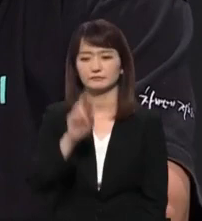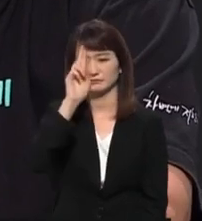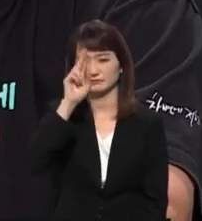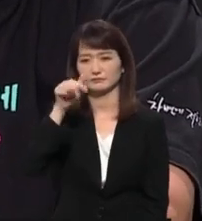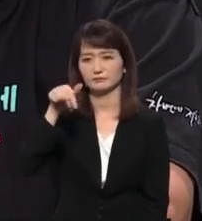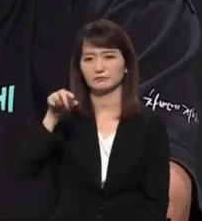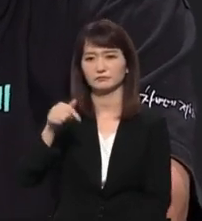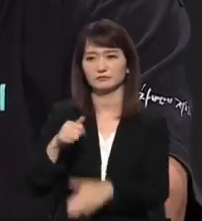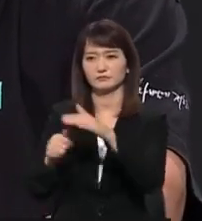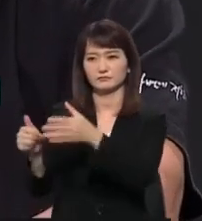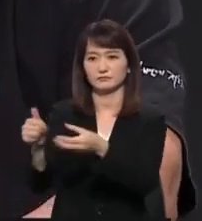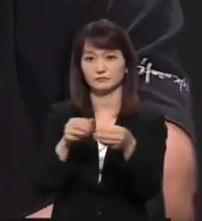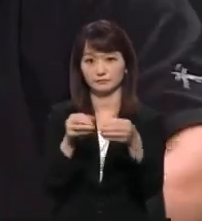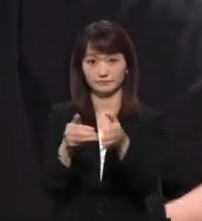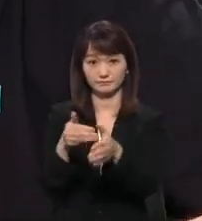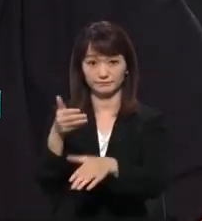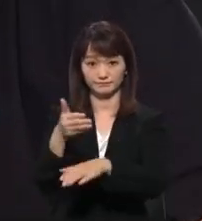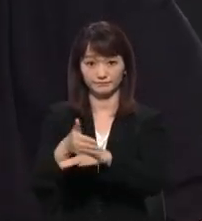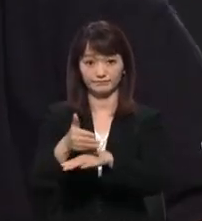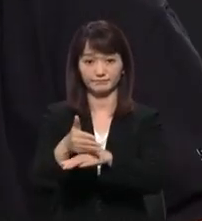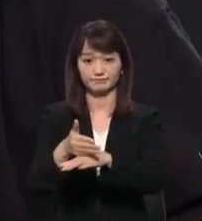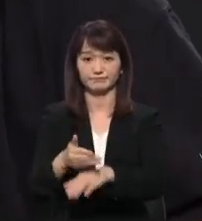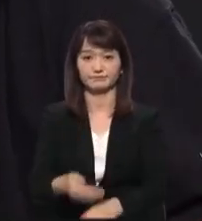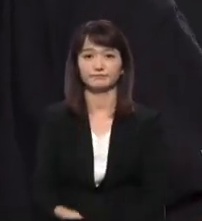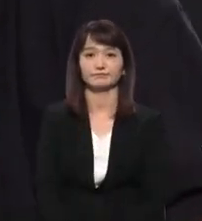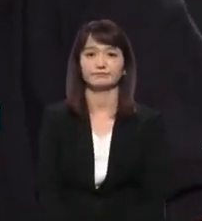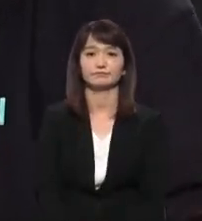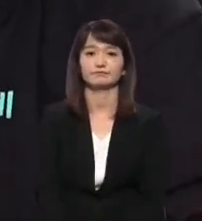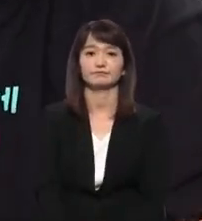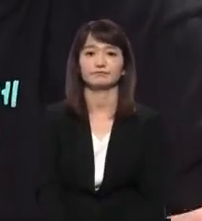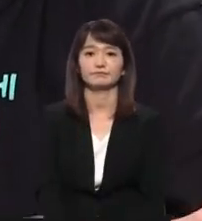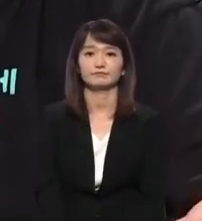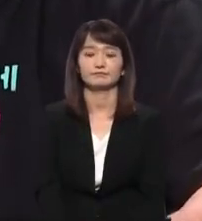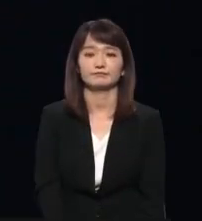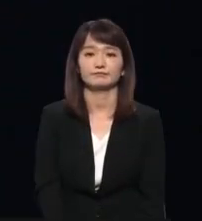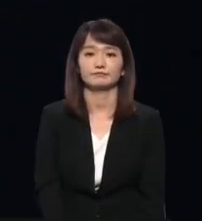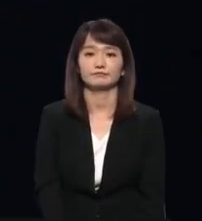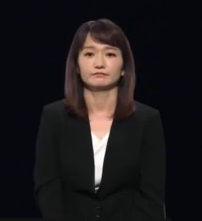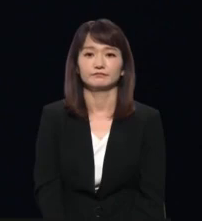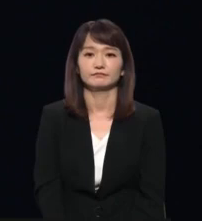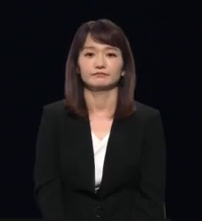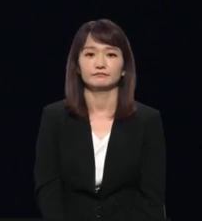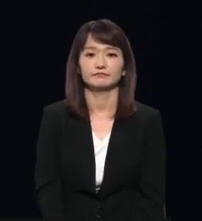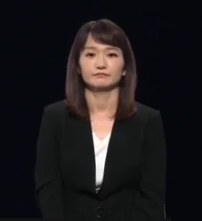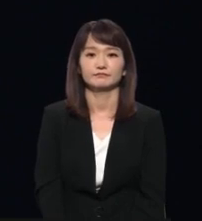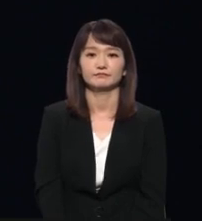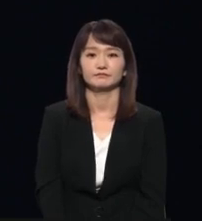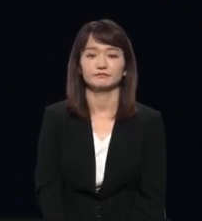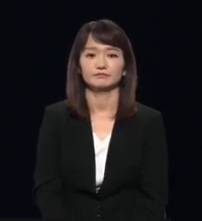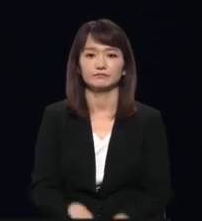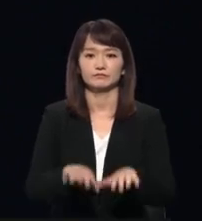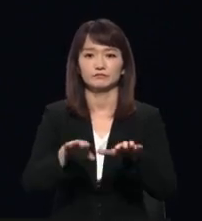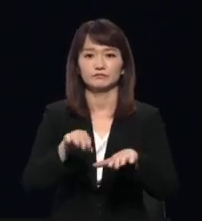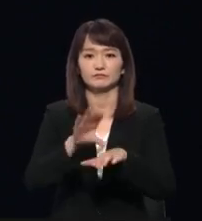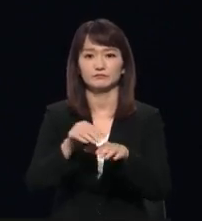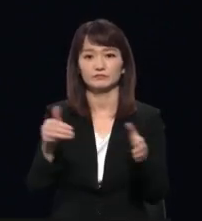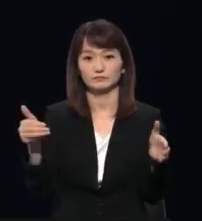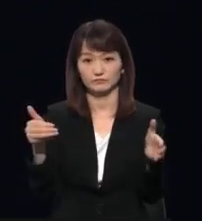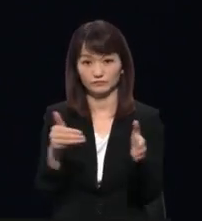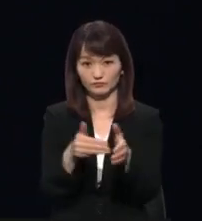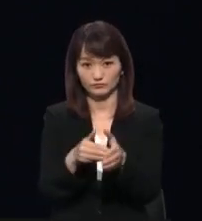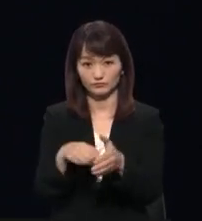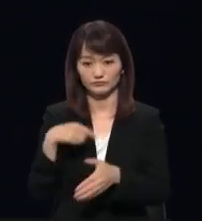박경석 대표로부터 얘기를 들었습니다 오늘 말씀 고맙습니다네 고맙습니다 오늘 썰전 라이브는